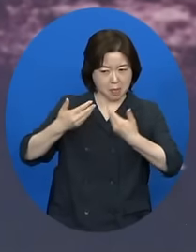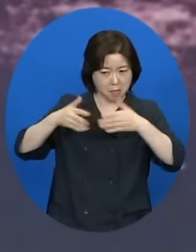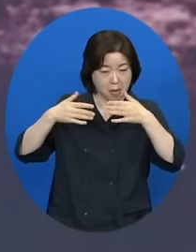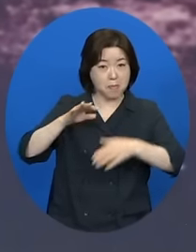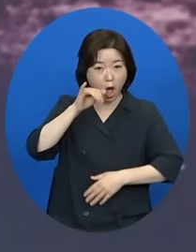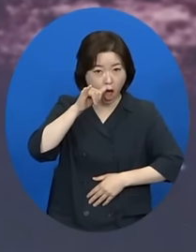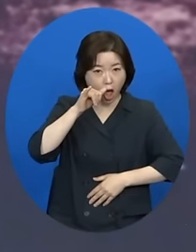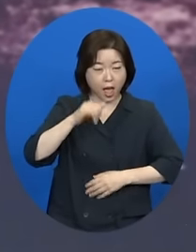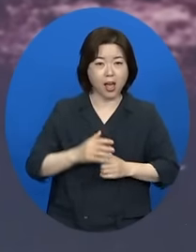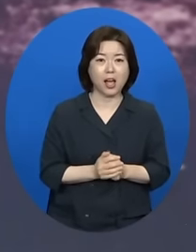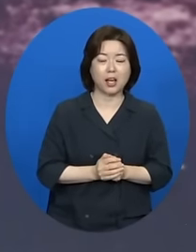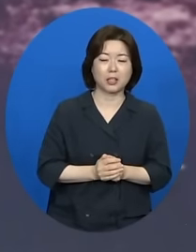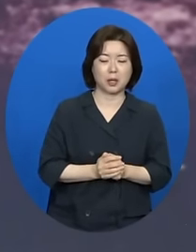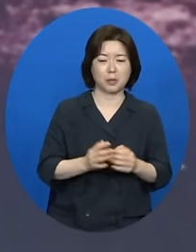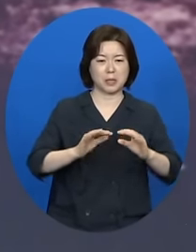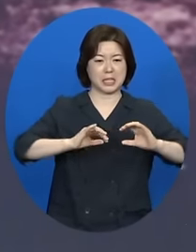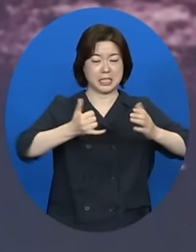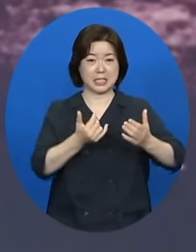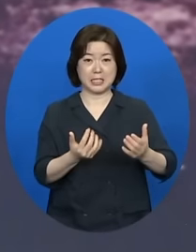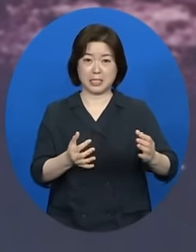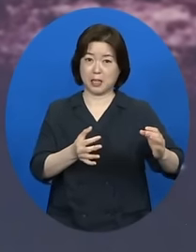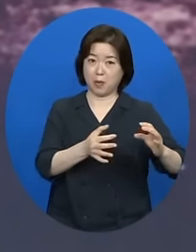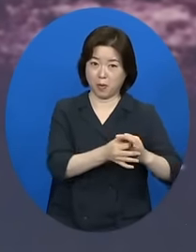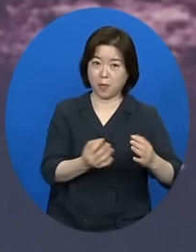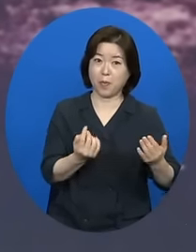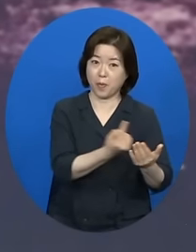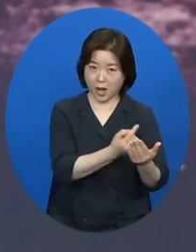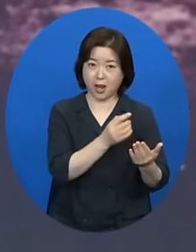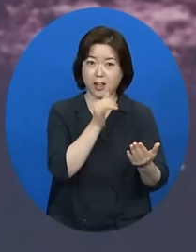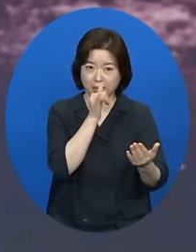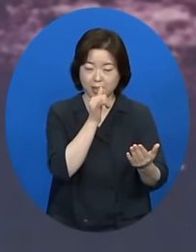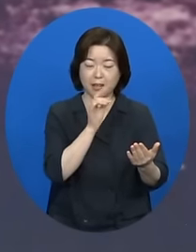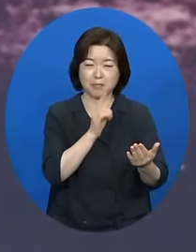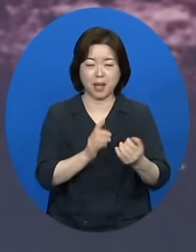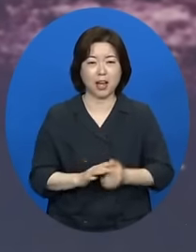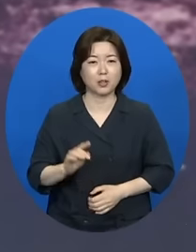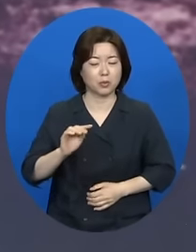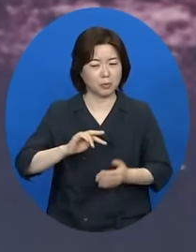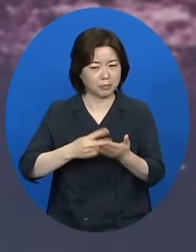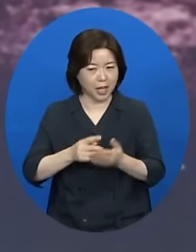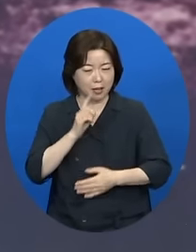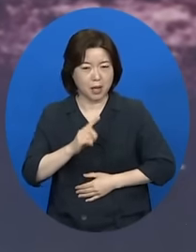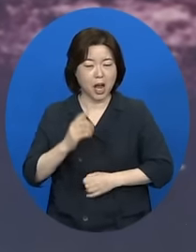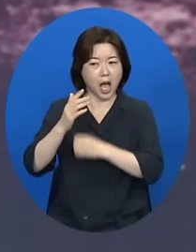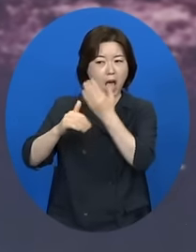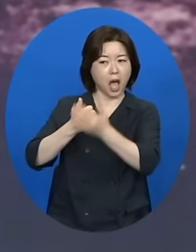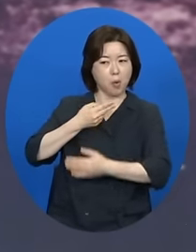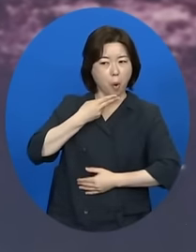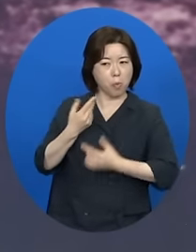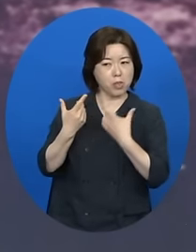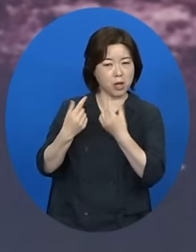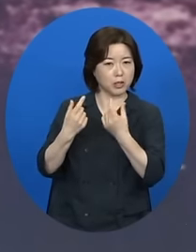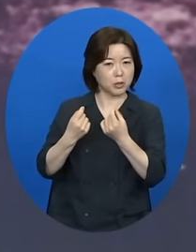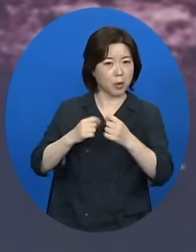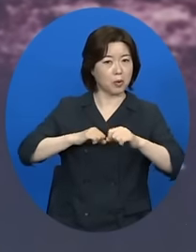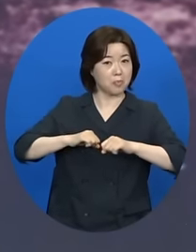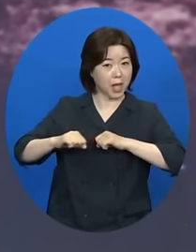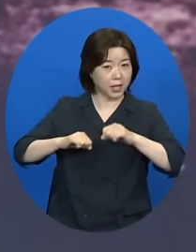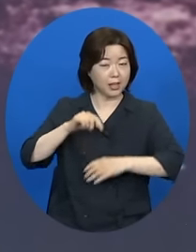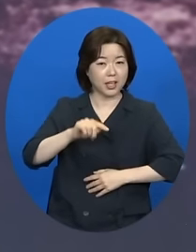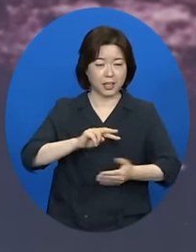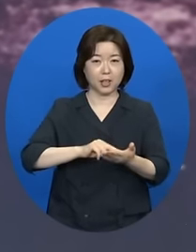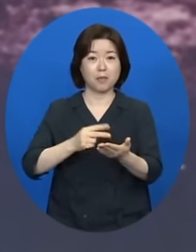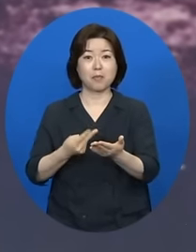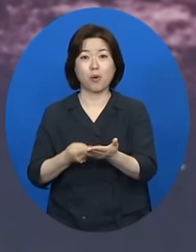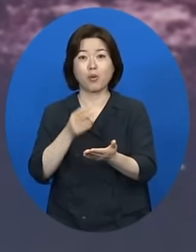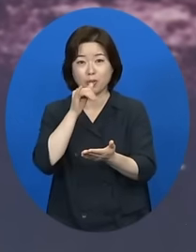번역은 세속적이다 혹은 다른 번역에는 하나님이 없는 것처럼 여겼다 뭐 이렇게 번역을